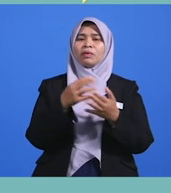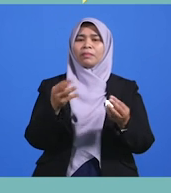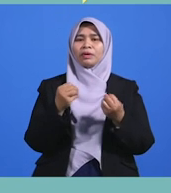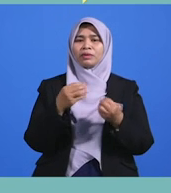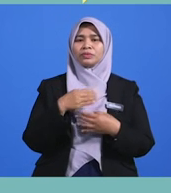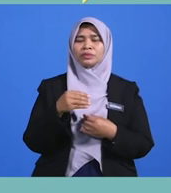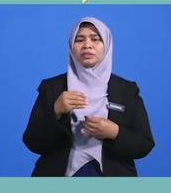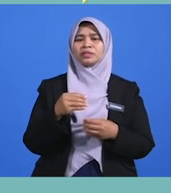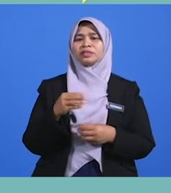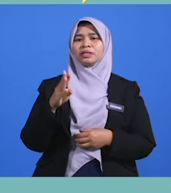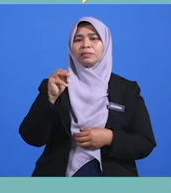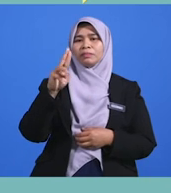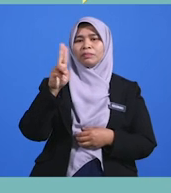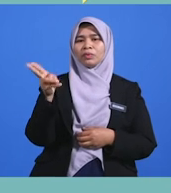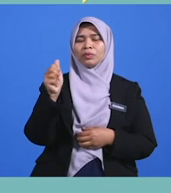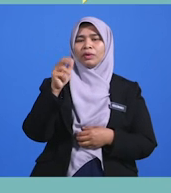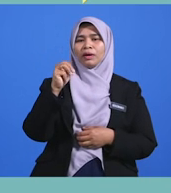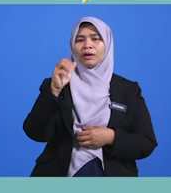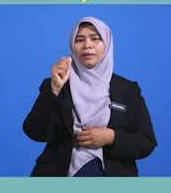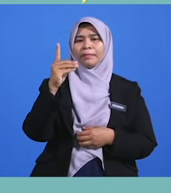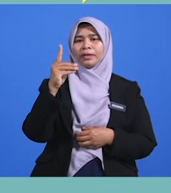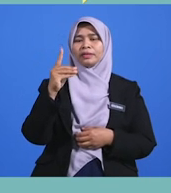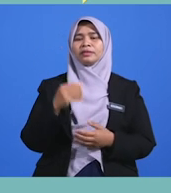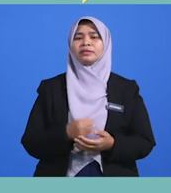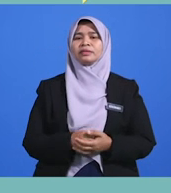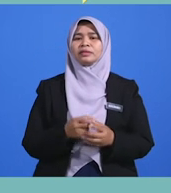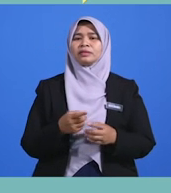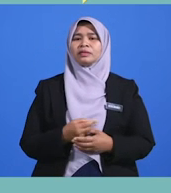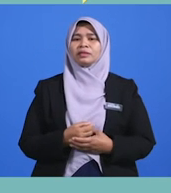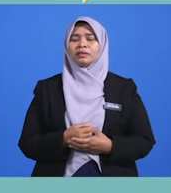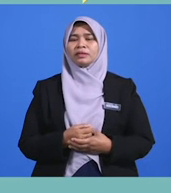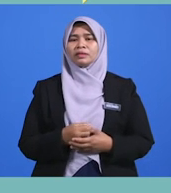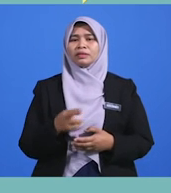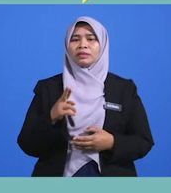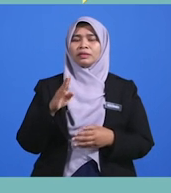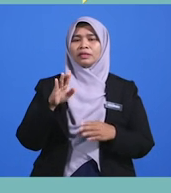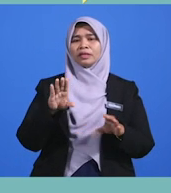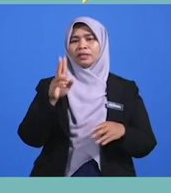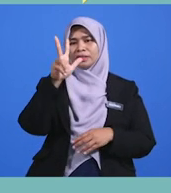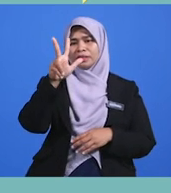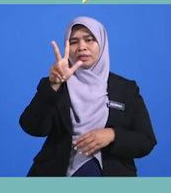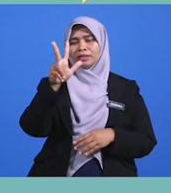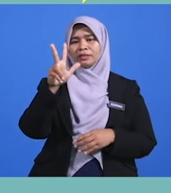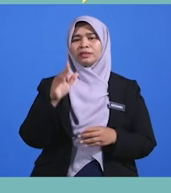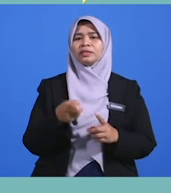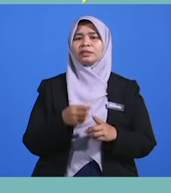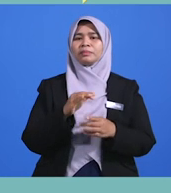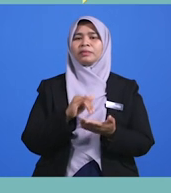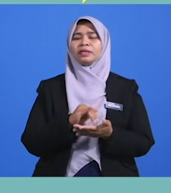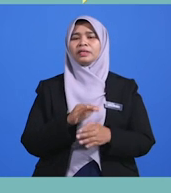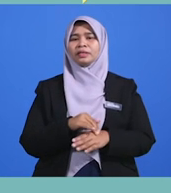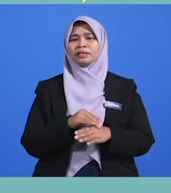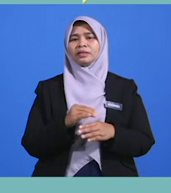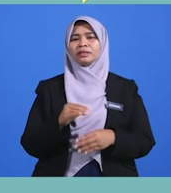ciptaan Muhammad bin Hamzah, seorang arkitek kerajaan dari Johor. Rekaan ketiga ciptaan arkitek Jabatan Kerja Raya